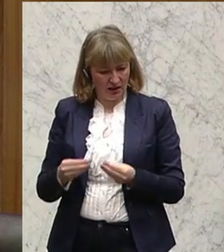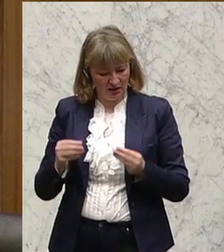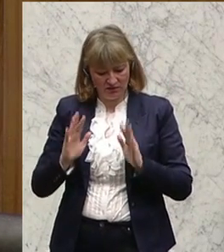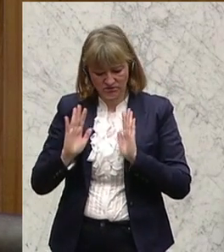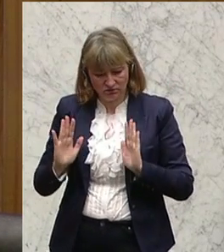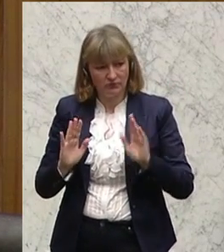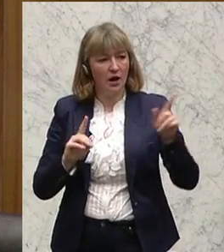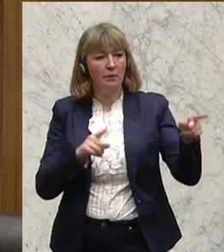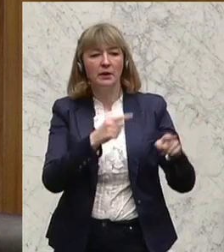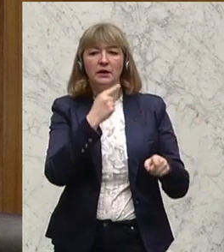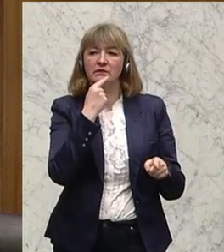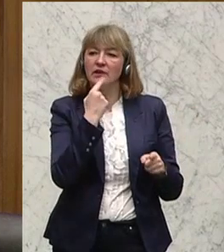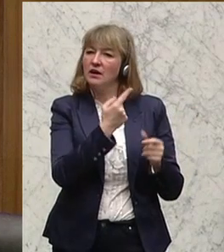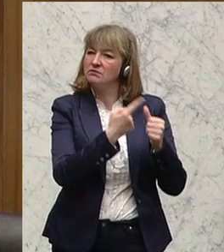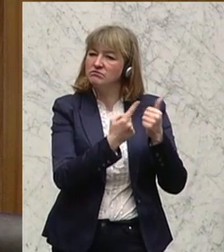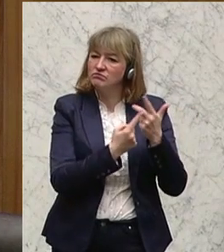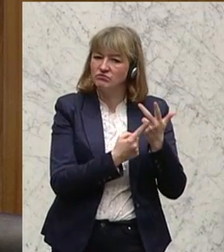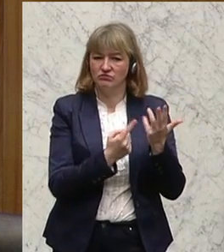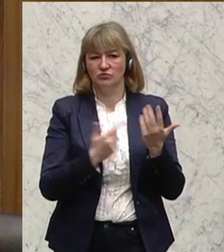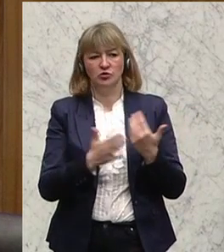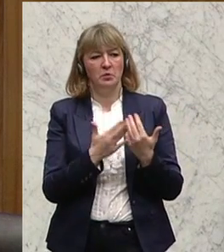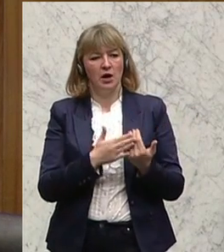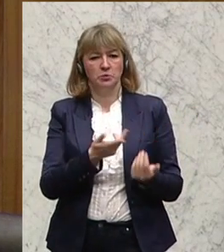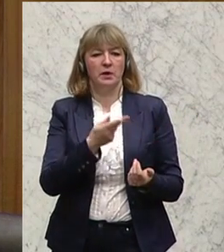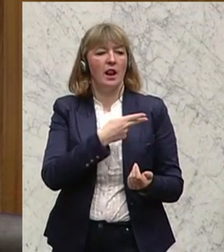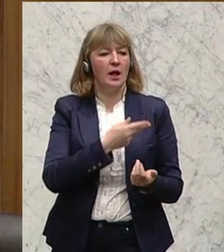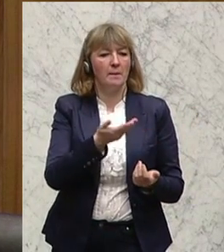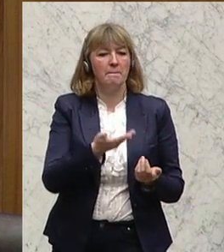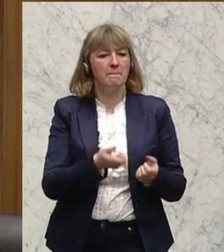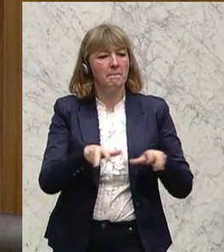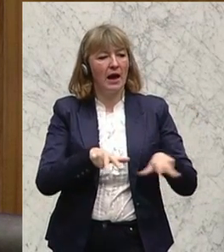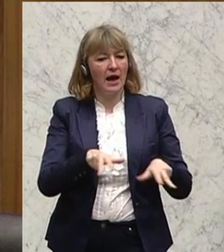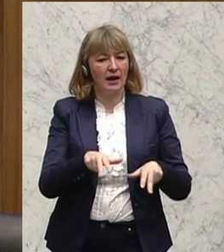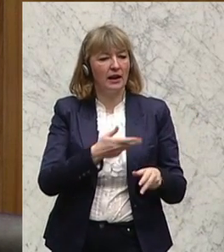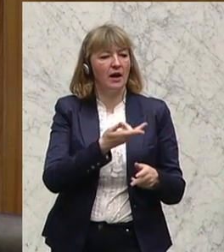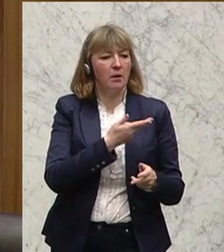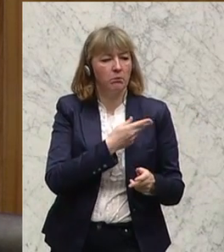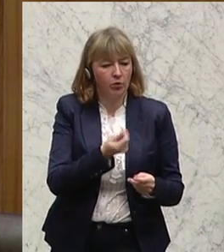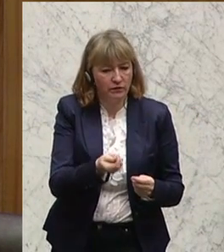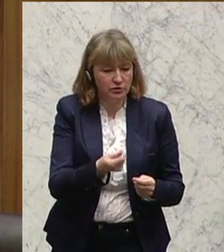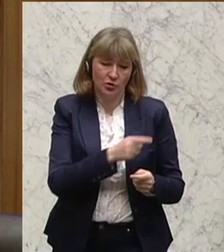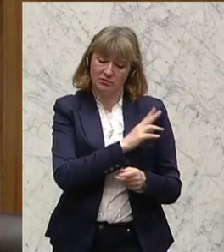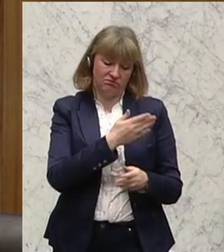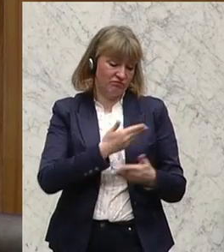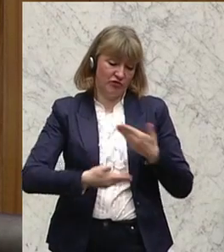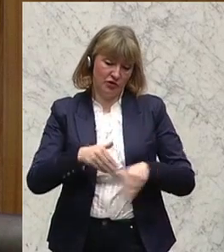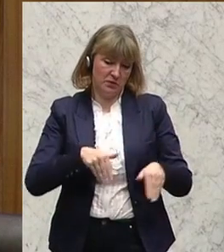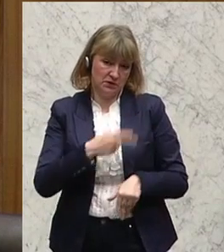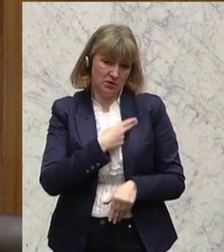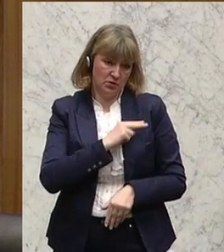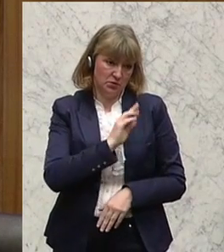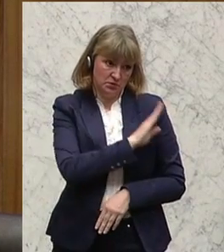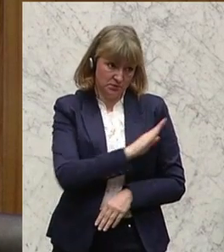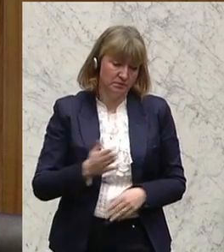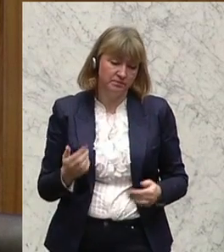angesprochen wurde, zum Beispiel auch die Problematik der Maklerprovision, ja, das fällt eigentlich in die Zuständigkeit des Wirtschaftsministeriums. Ich will es nur klarstellen,